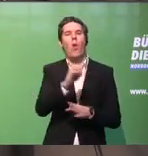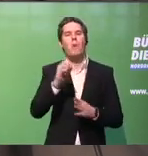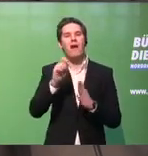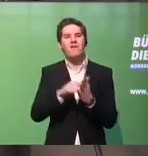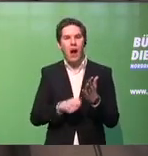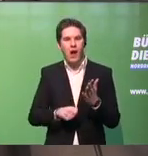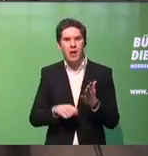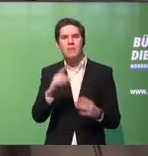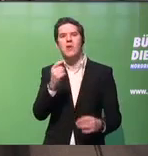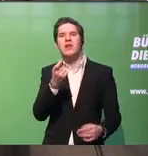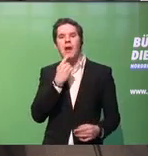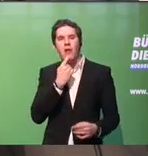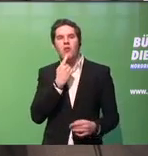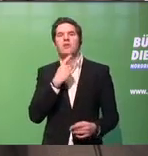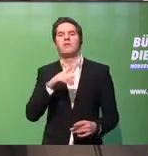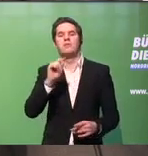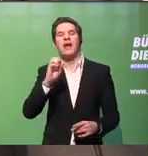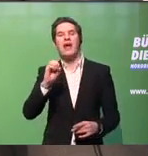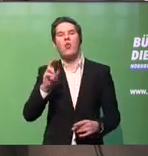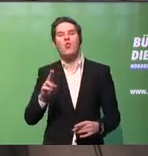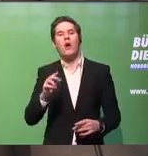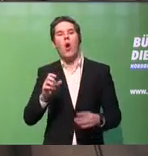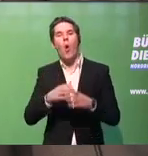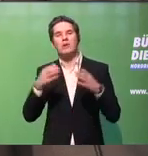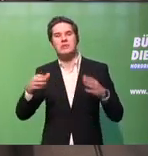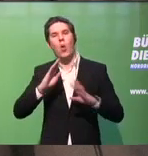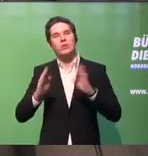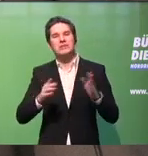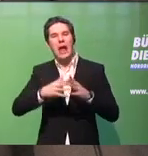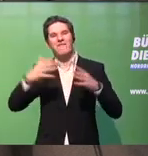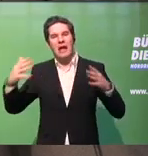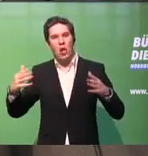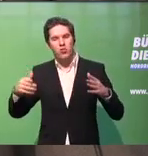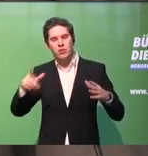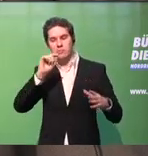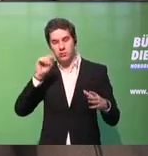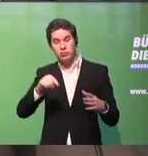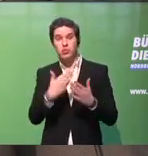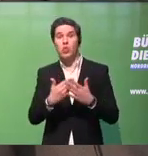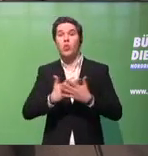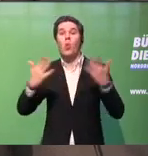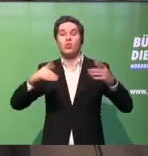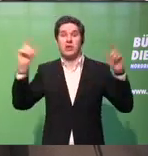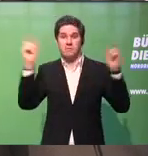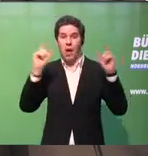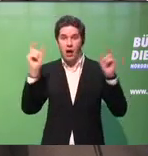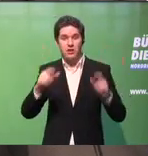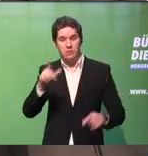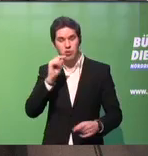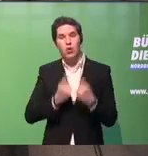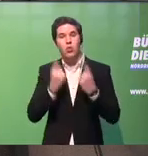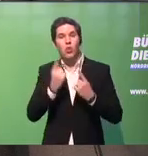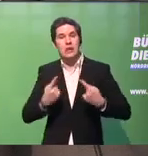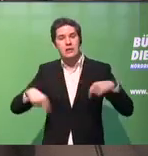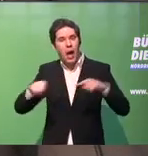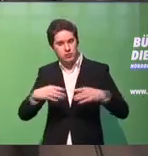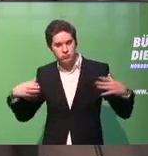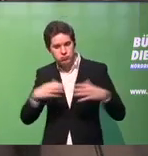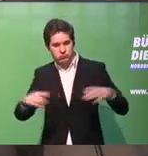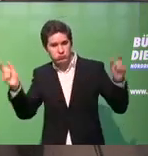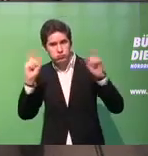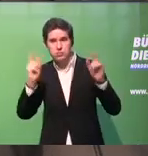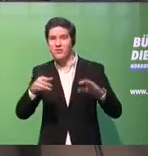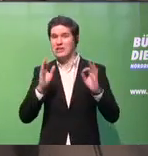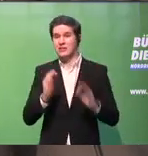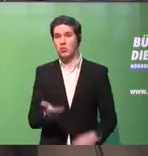war die EU-Osterweiterung. Wir haben in Münster eine tolle Party gehabt, die die EU-Osterweiterung gefeiert hat als grüner Kreisverband.